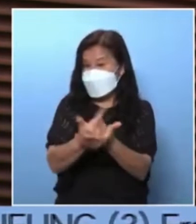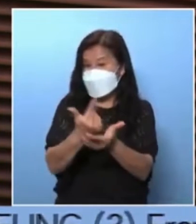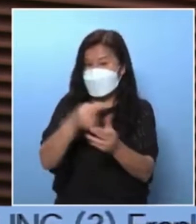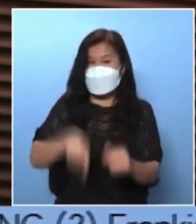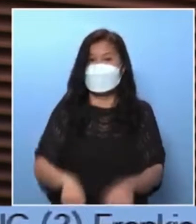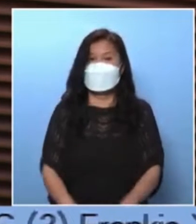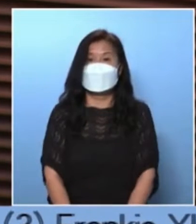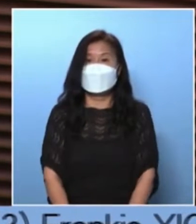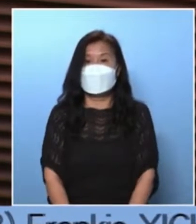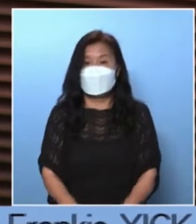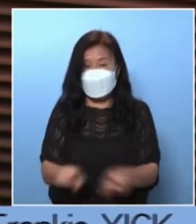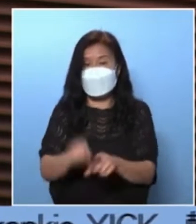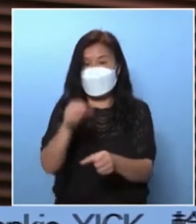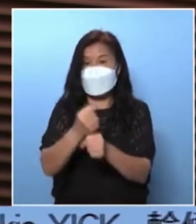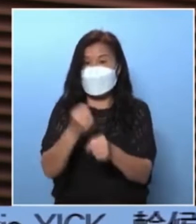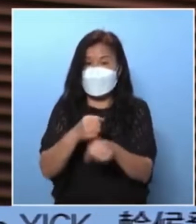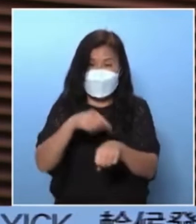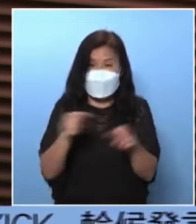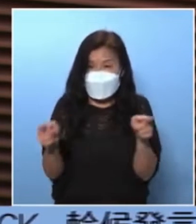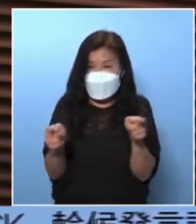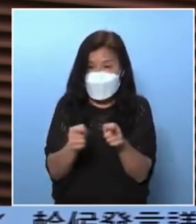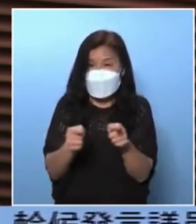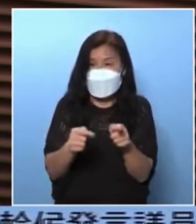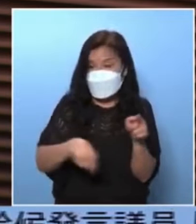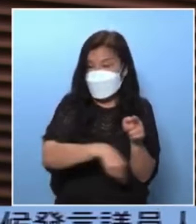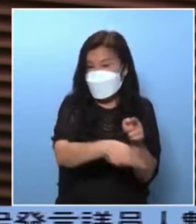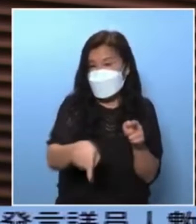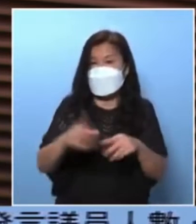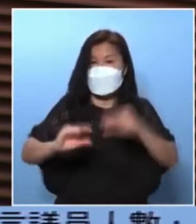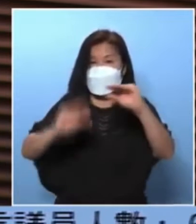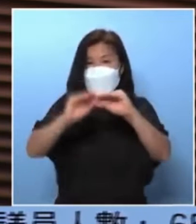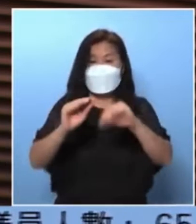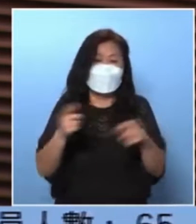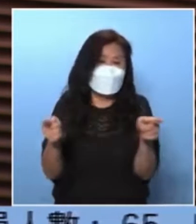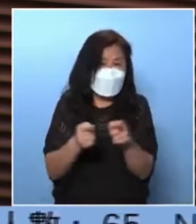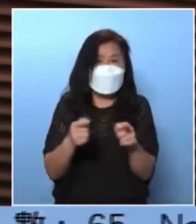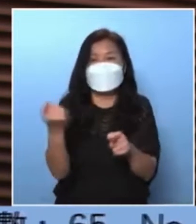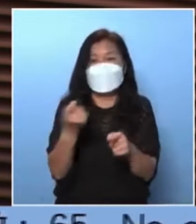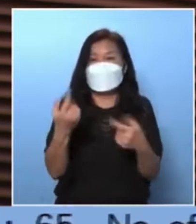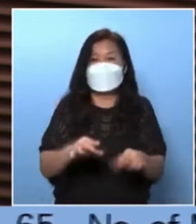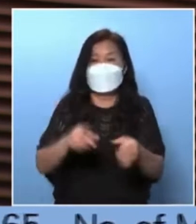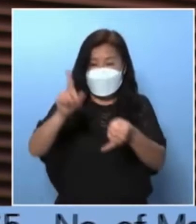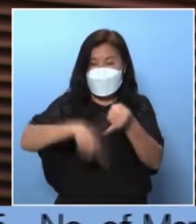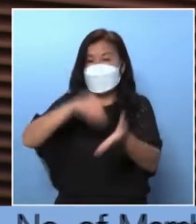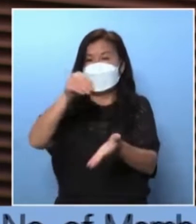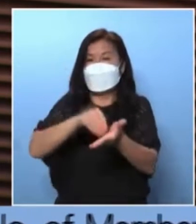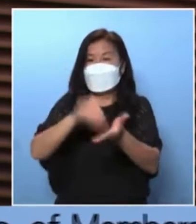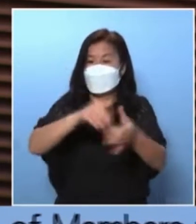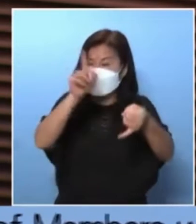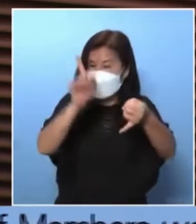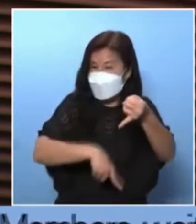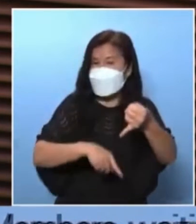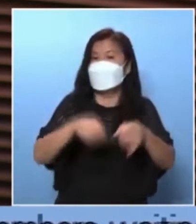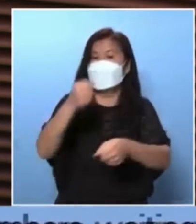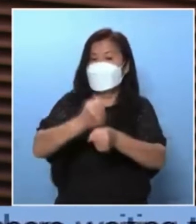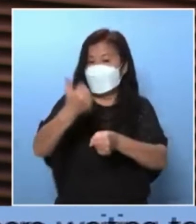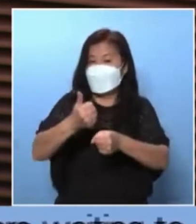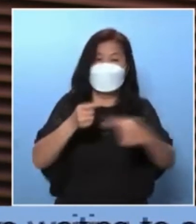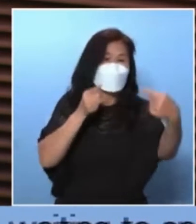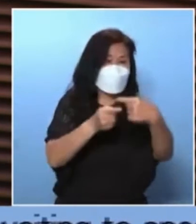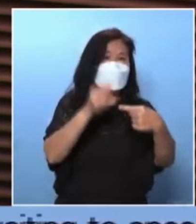的要做到縮短土地供應的時間，真正落實以結果為目標的施政理